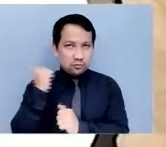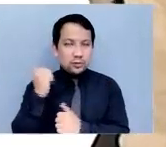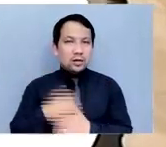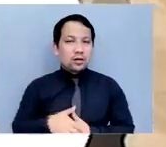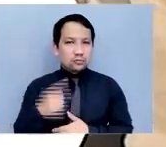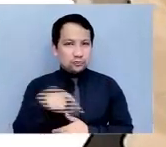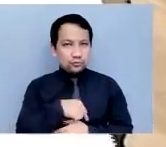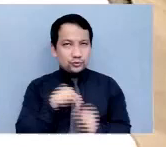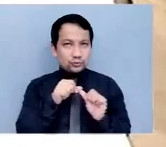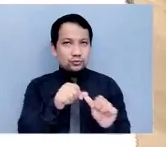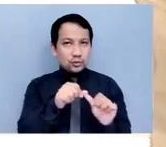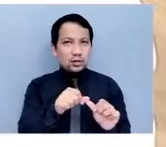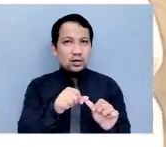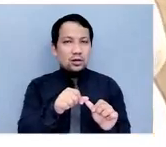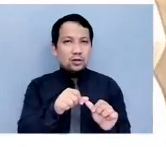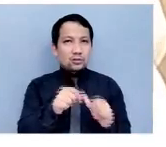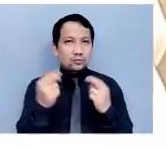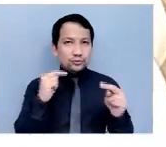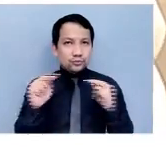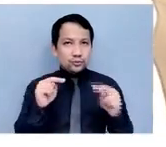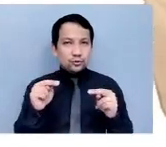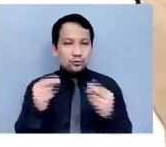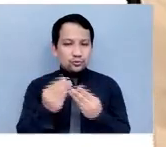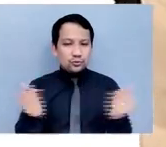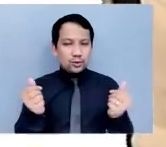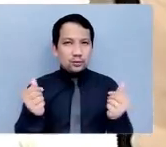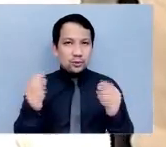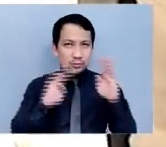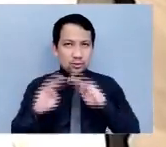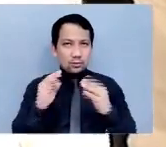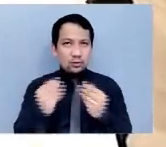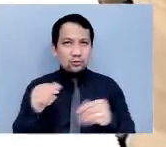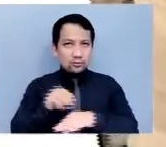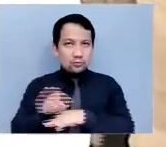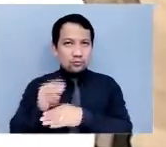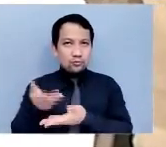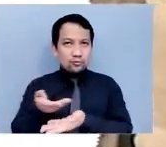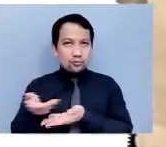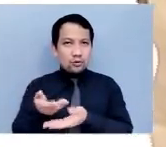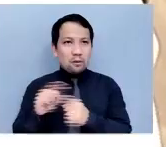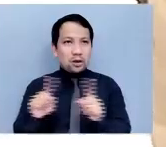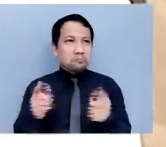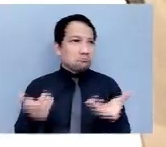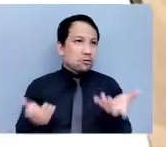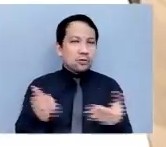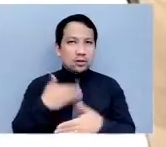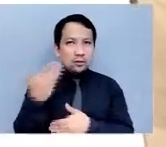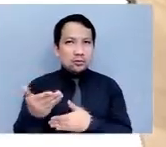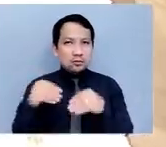will continue to negotiate with them. We will continue to consult with them. At baka sakali, down the